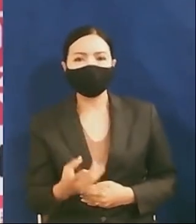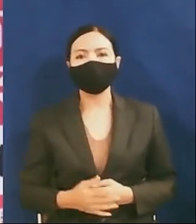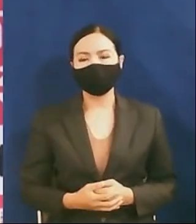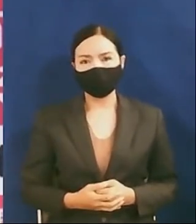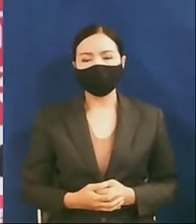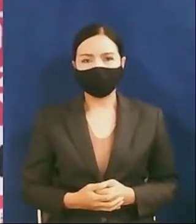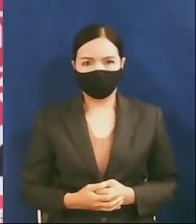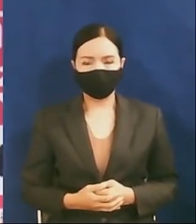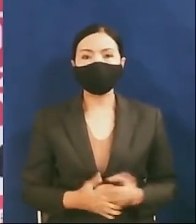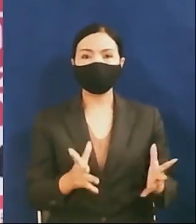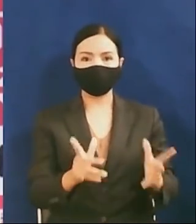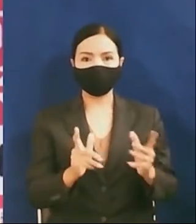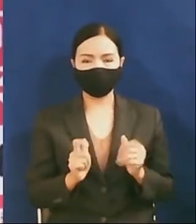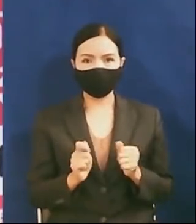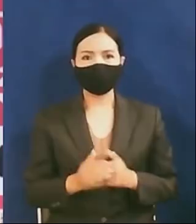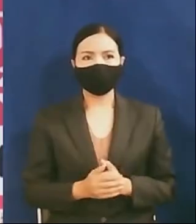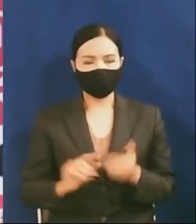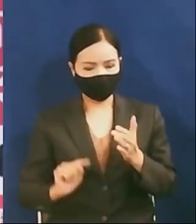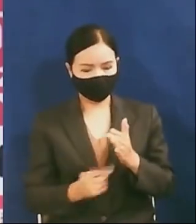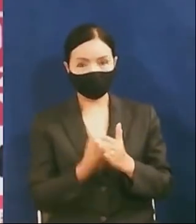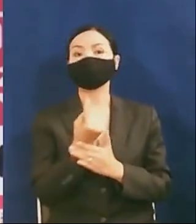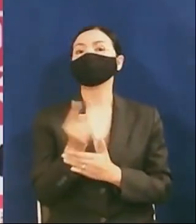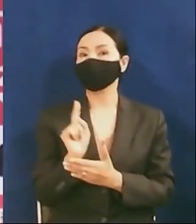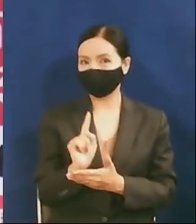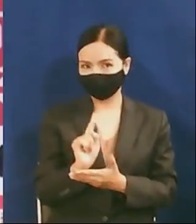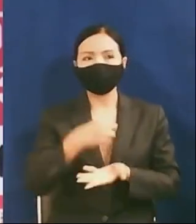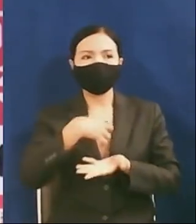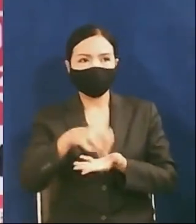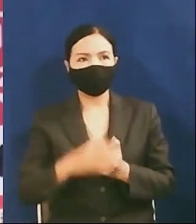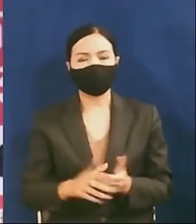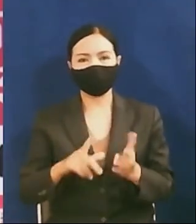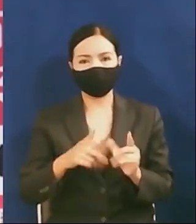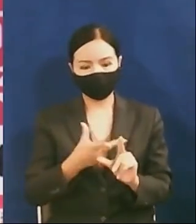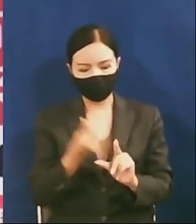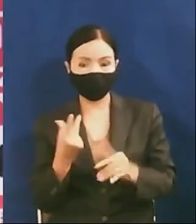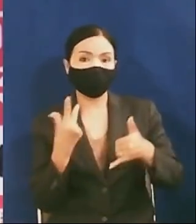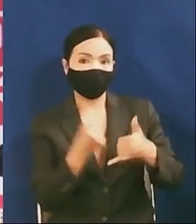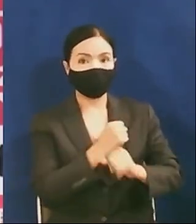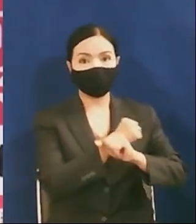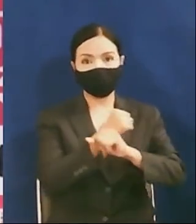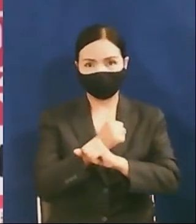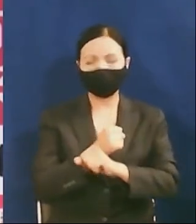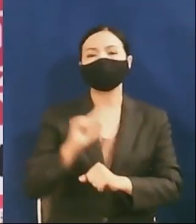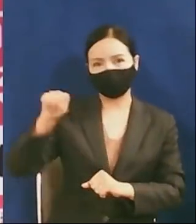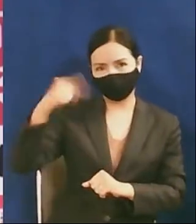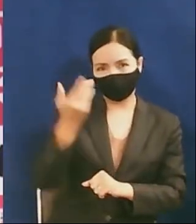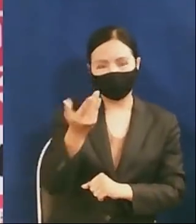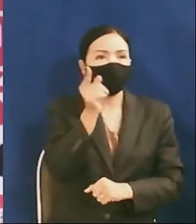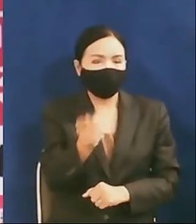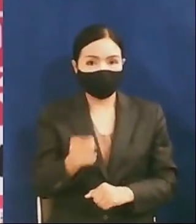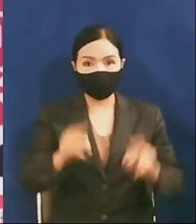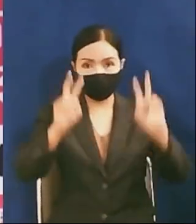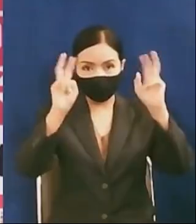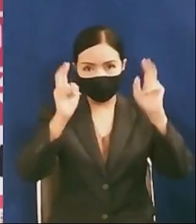บ้างนะครับก็ขออนุญาตที่จะเริ่มด้วยเรื่องของวัคซีนก่อนเลยนะครับเพราะว่าเป็นประเด็นที่